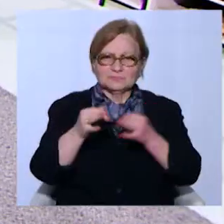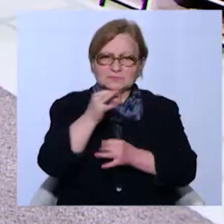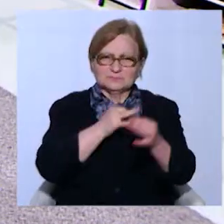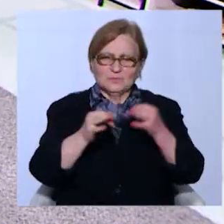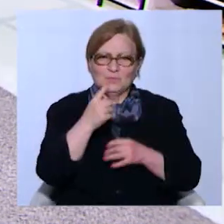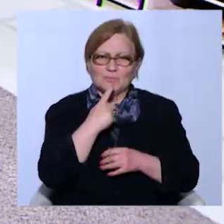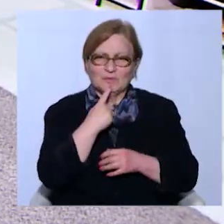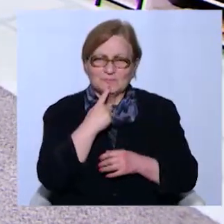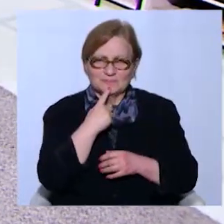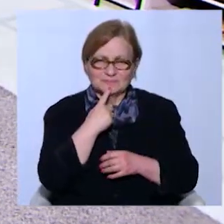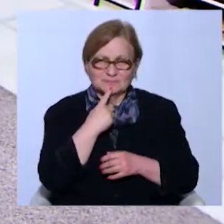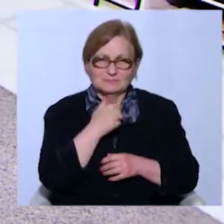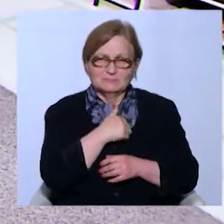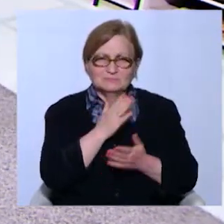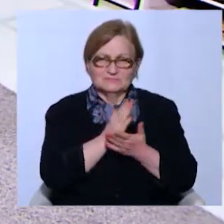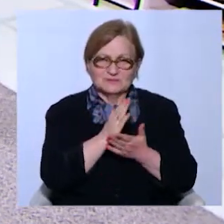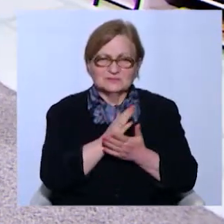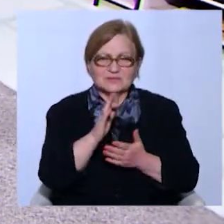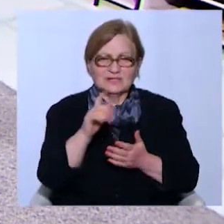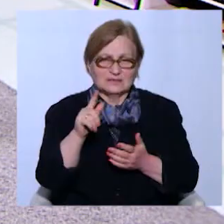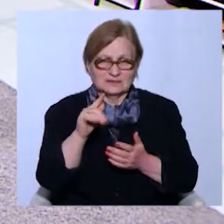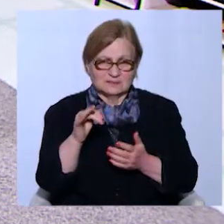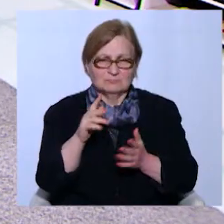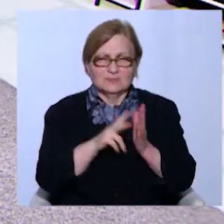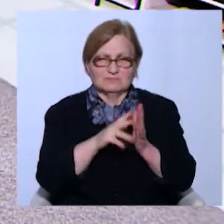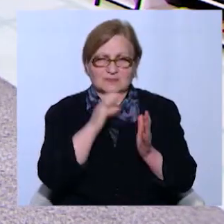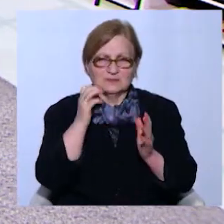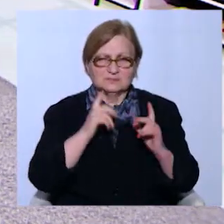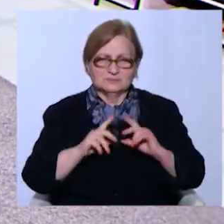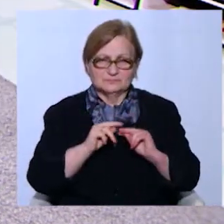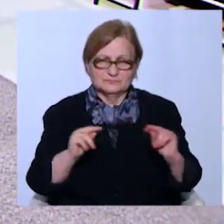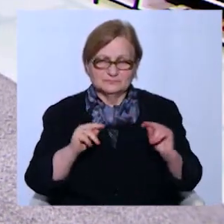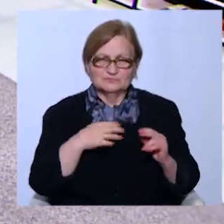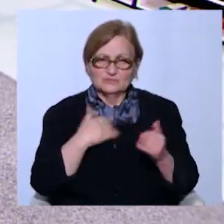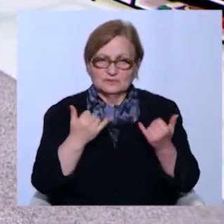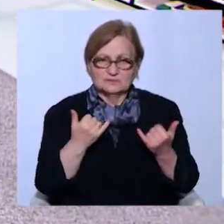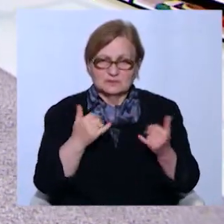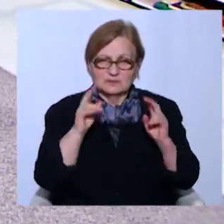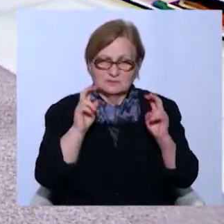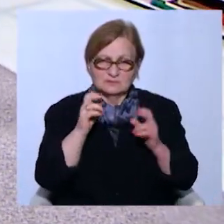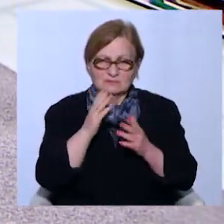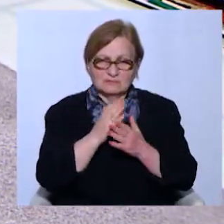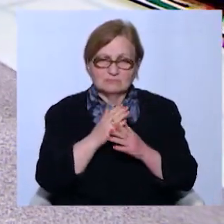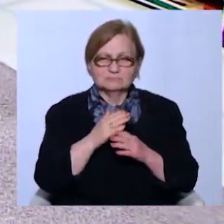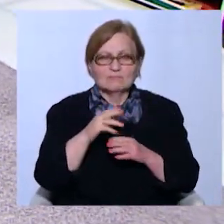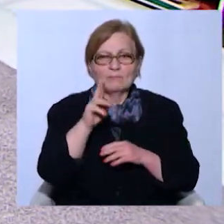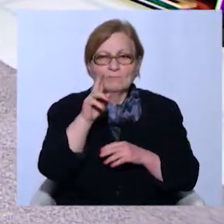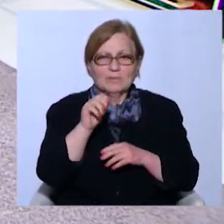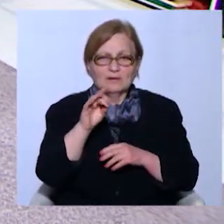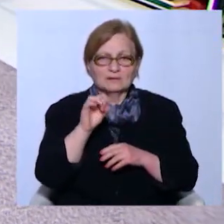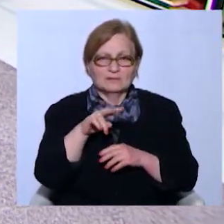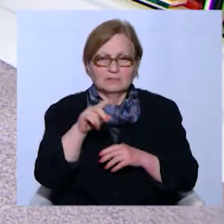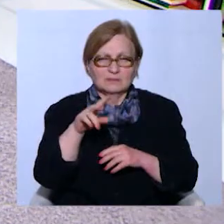ენას. ჩვენ მე ვარ ქეთი, თქვენი მერვე კლასის მათემატიკის მასწავლებელი და ჩვენი დღევანდელი გაკვეთილის თემა არის პარალელოგრამი